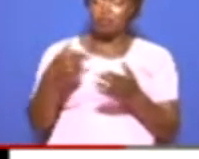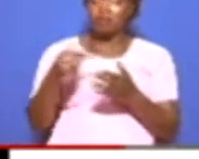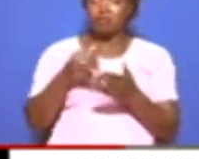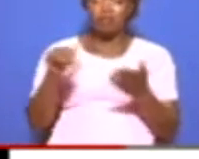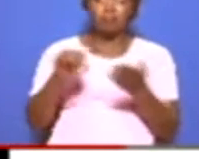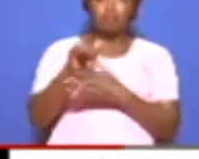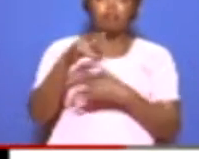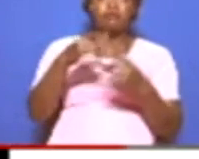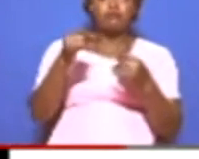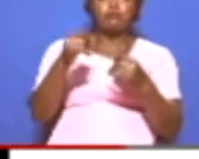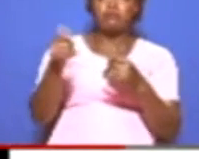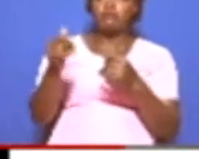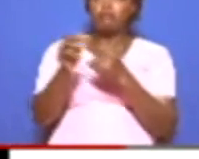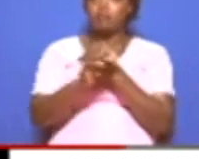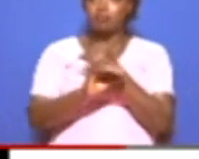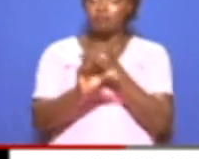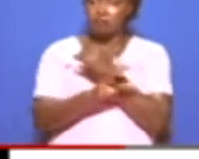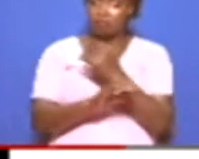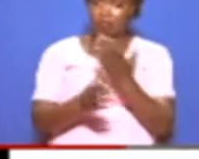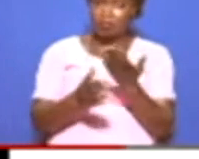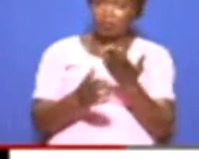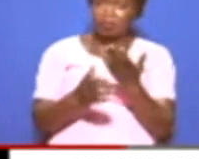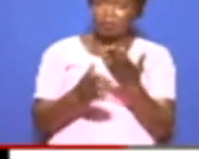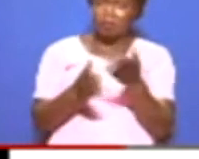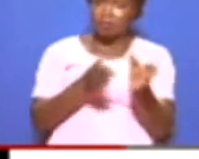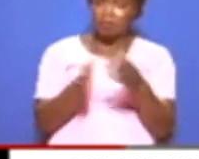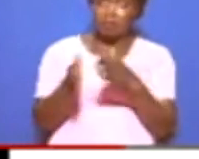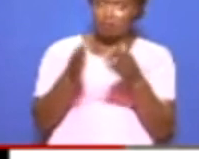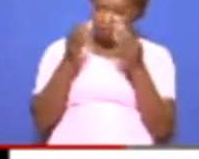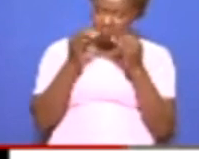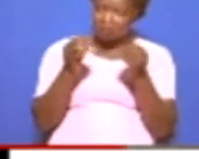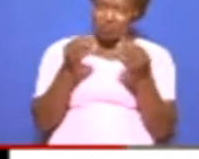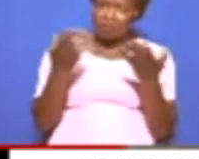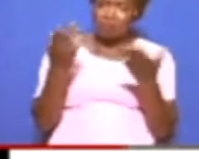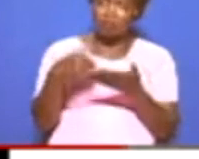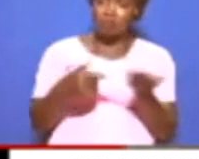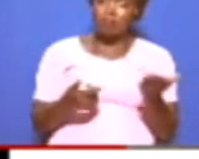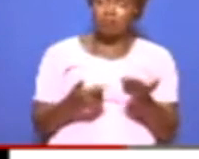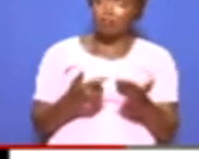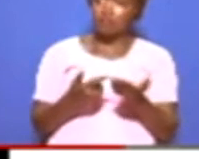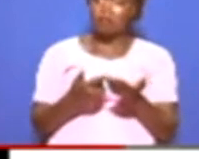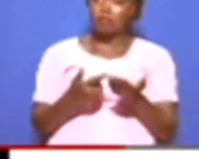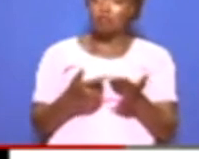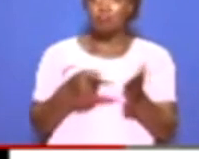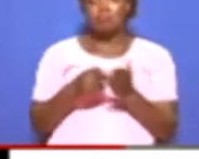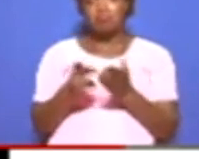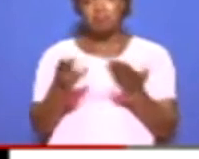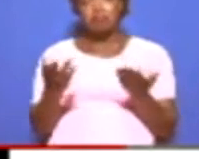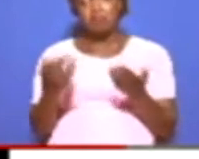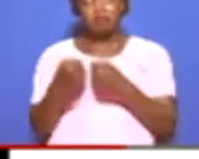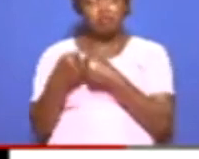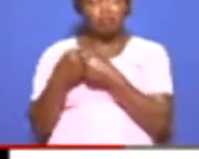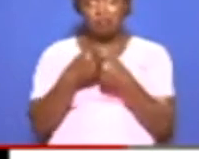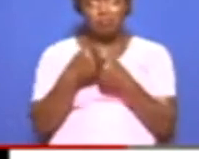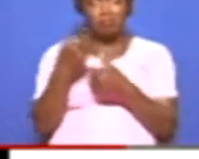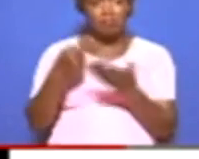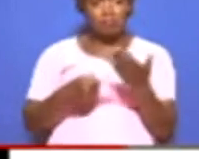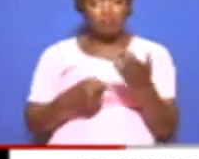kufanya kazi katika mataifa ya kigeni, ni kwamba hakuna nafasi za kutosha Kenya, ama ni malipo ama changamoto ni gani?